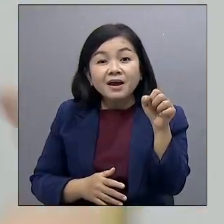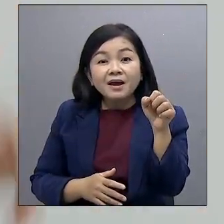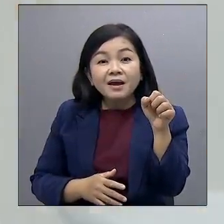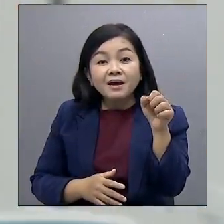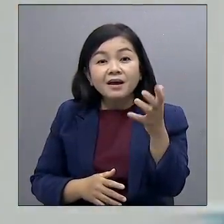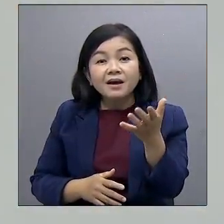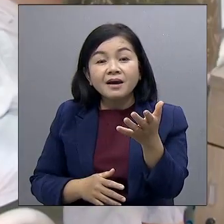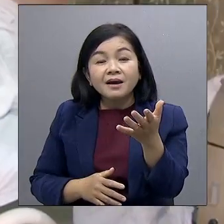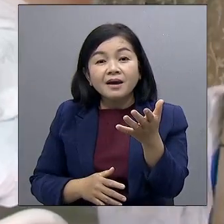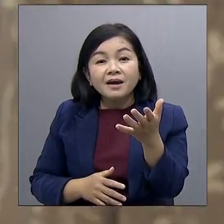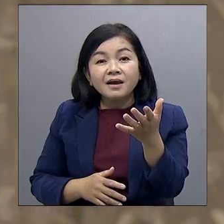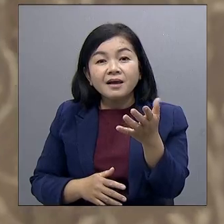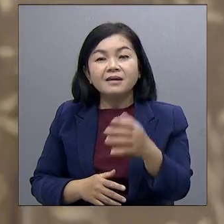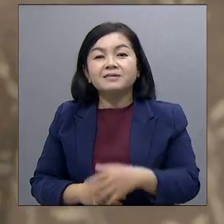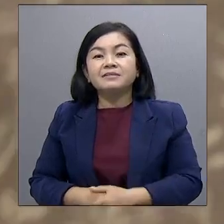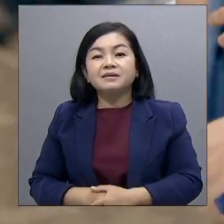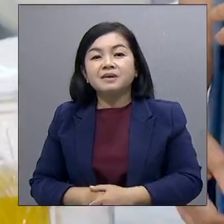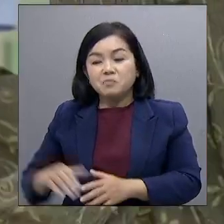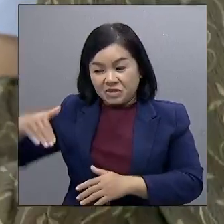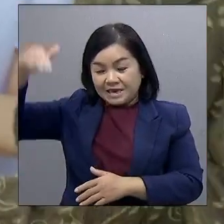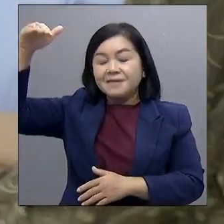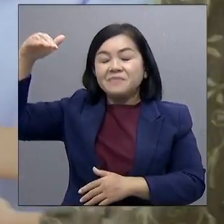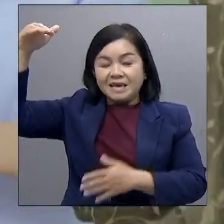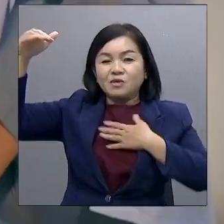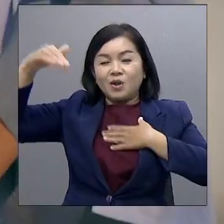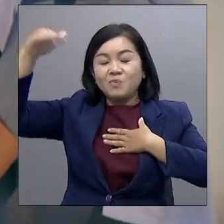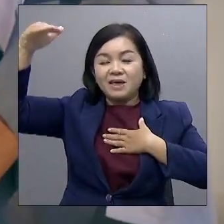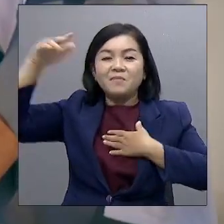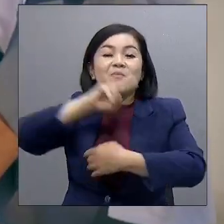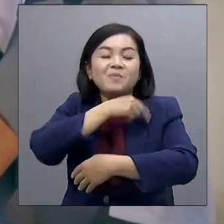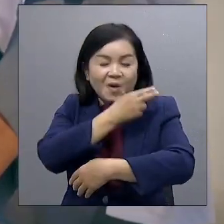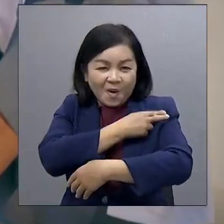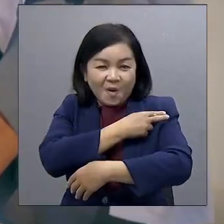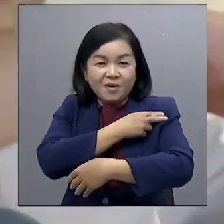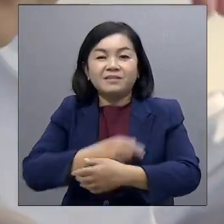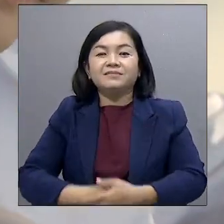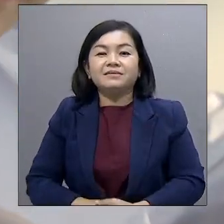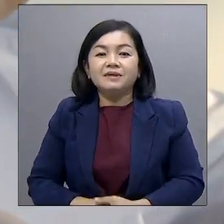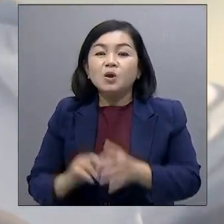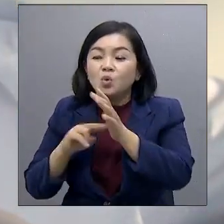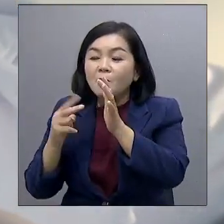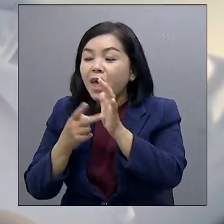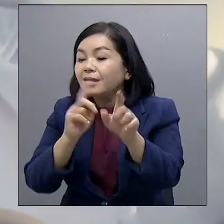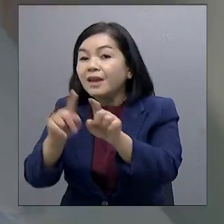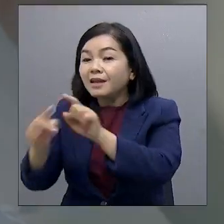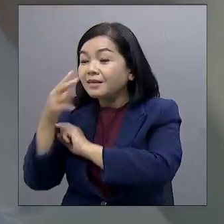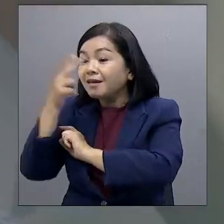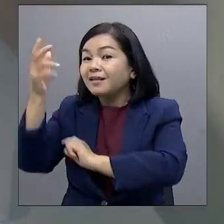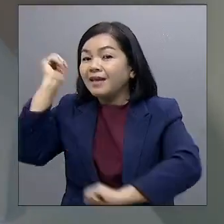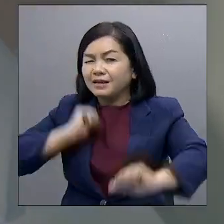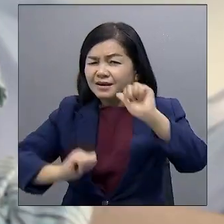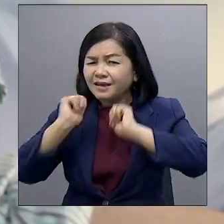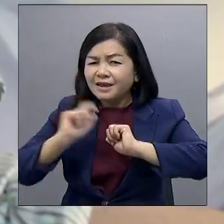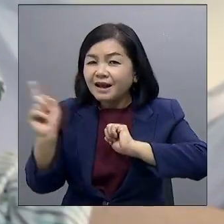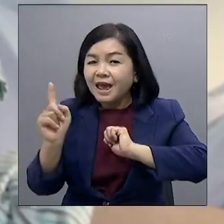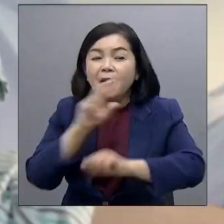ป่ะใกล้ใกล้พี่สาวมีพี่สาวพี่สาวเป็นหมอใช่ครับแปลว่าหมายความว่าทุกอย่างที่เห็นในการแสดงเนี่ยอะไร